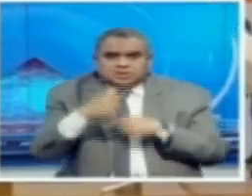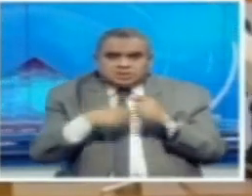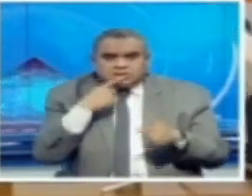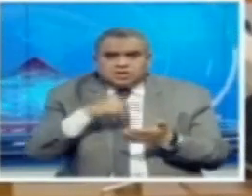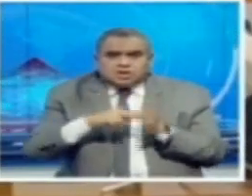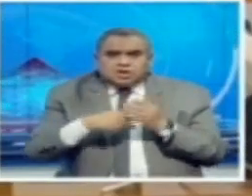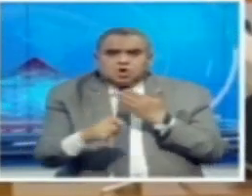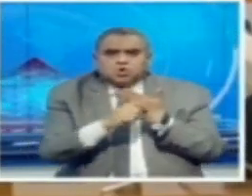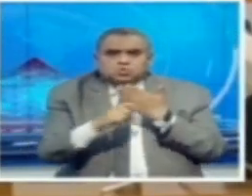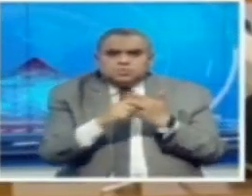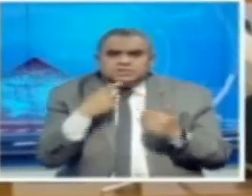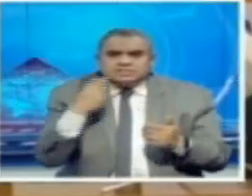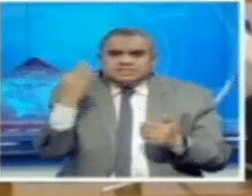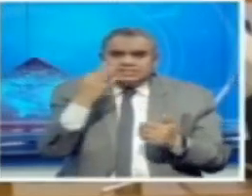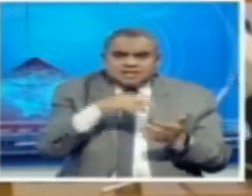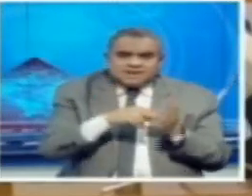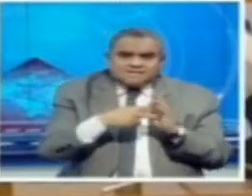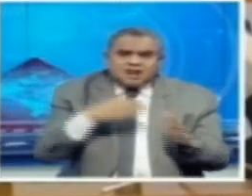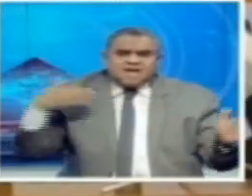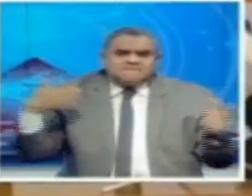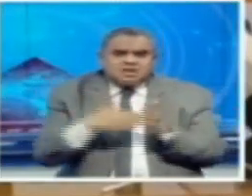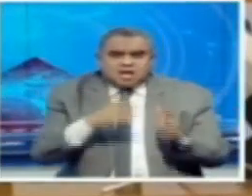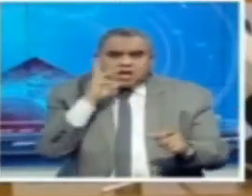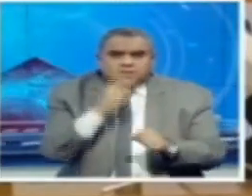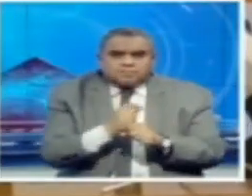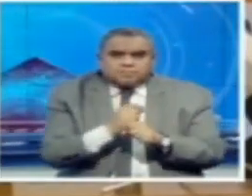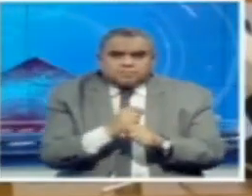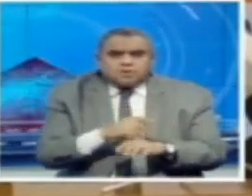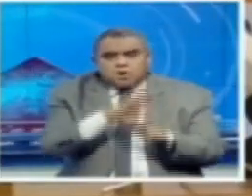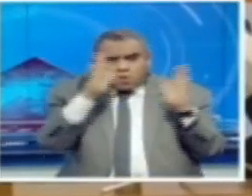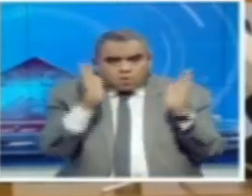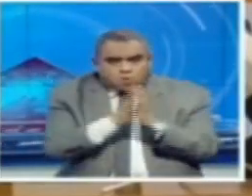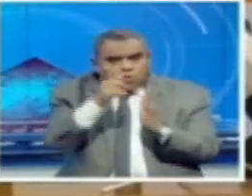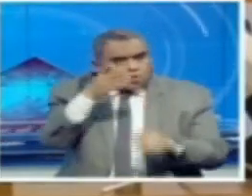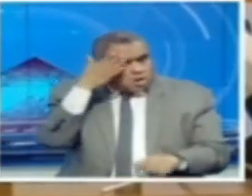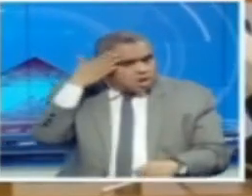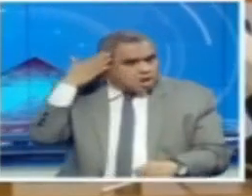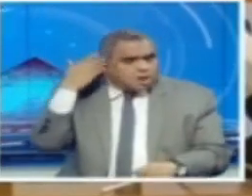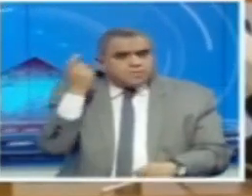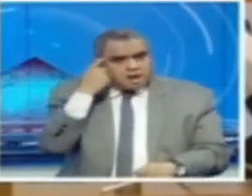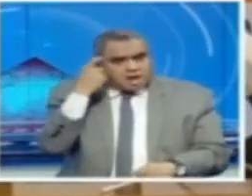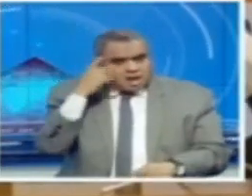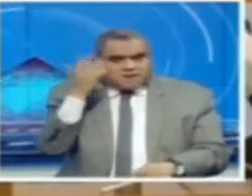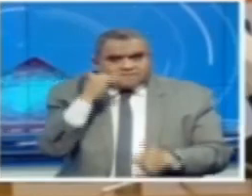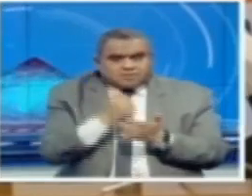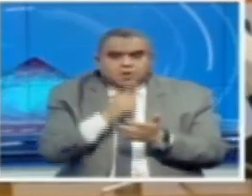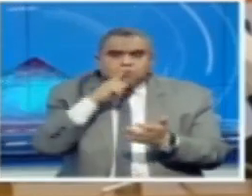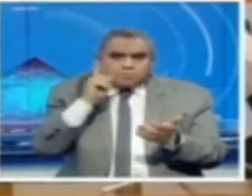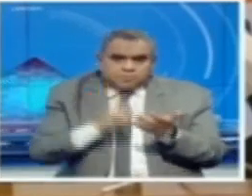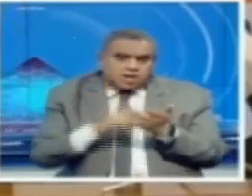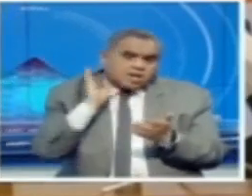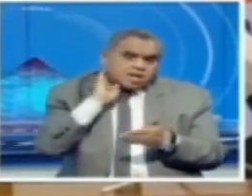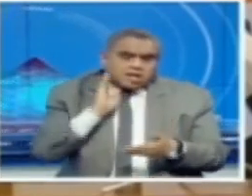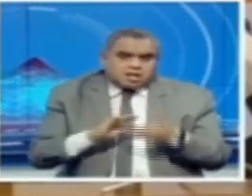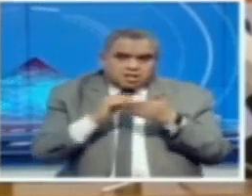توصل، وبعدين في الأكل بتاخد كام؟ فإحنا عارفين كل هذا، لكن بقول لكم بكل أمانة إن